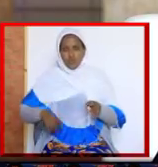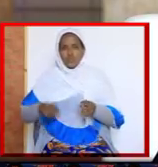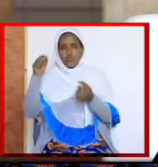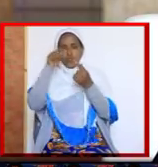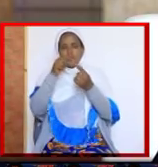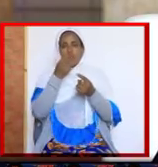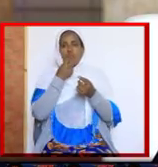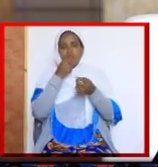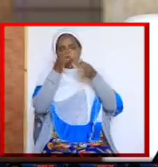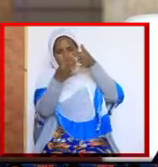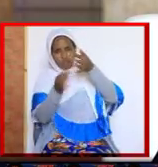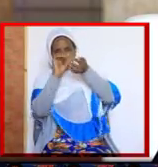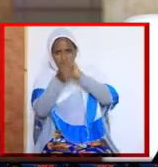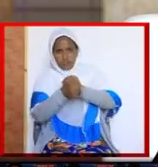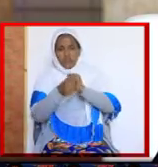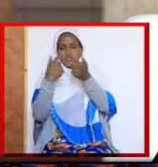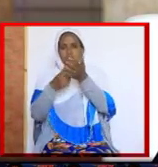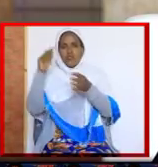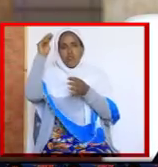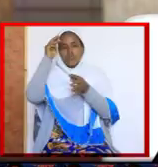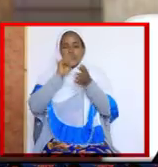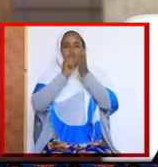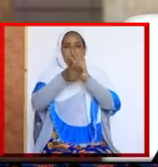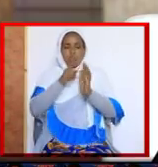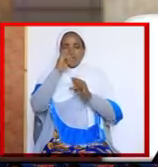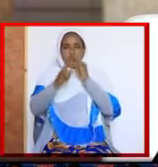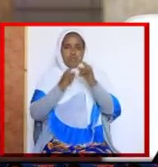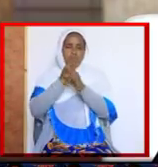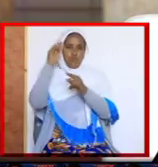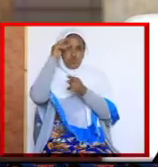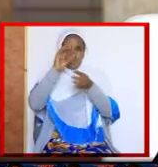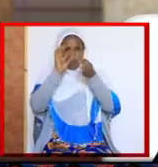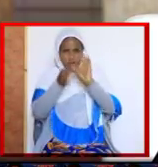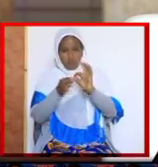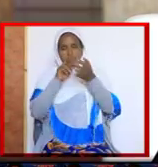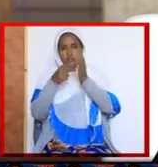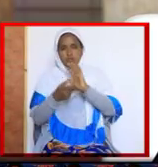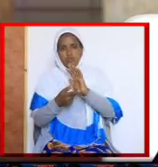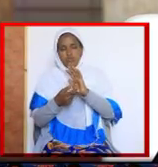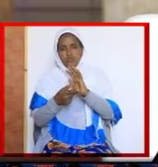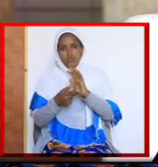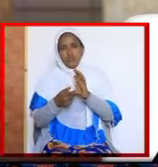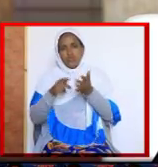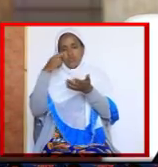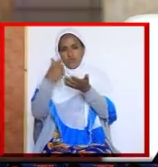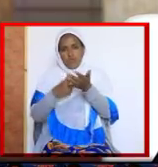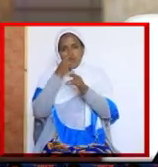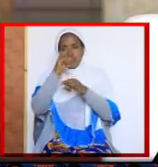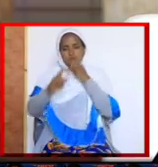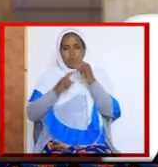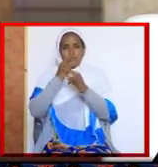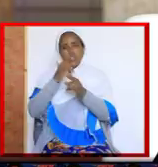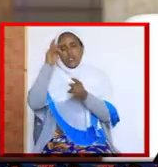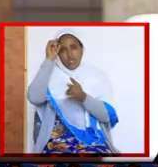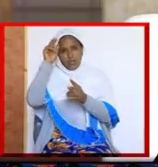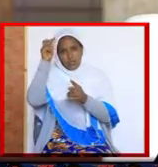ሙሴ ትመሰላለች ማለት ነው መጻጉዕ። አምስተኛው ደብረ ዘይት የሚመሰለው በዘመነ ዳዊት ነው። በዘመነ ዳዊት ዳዊት